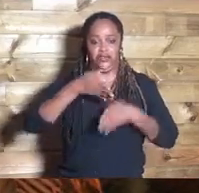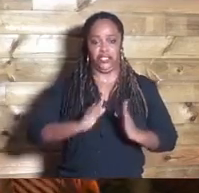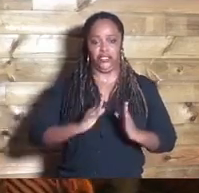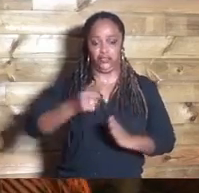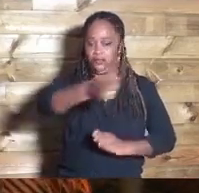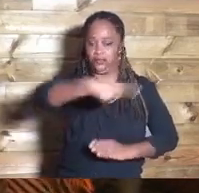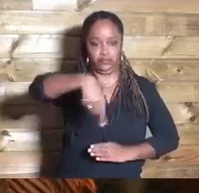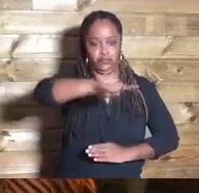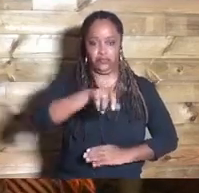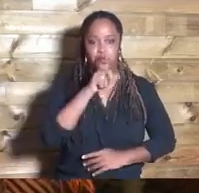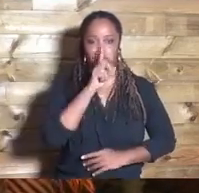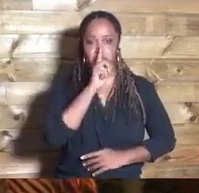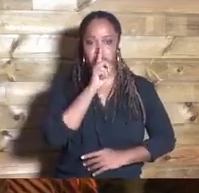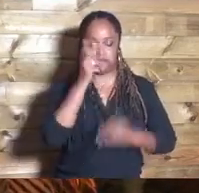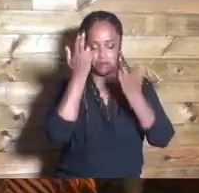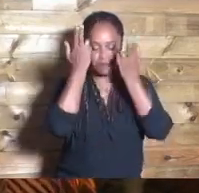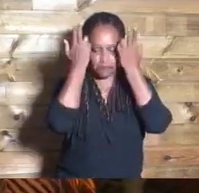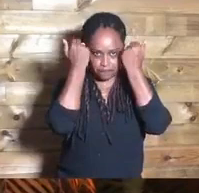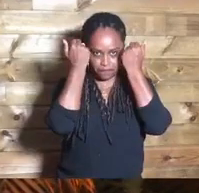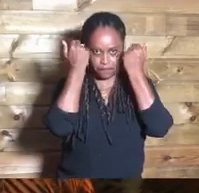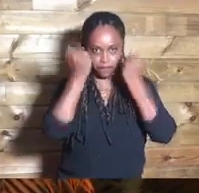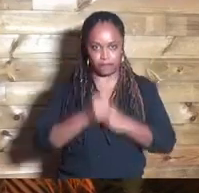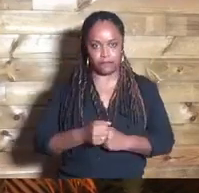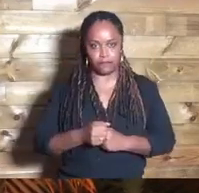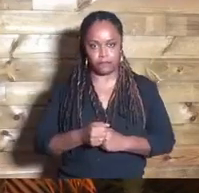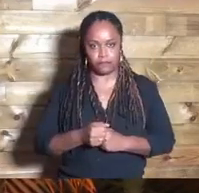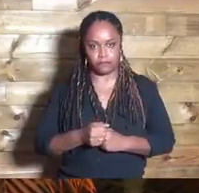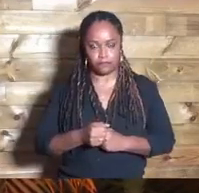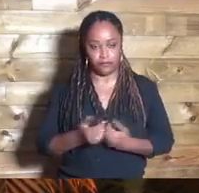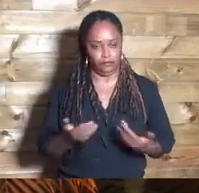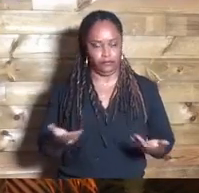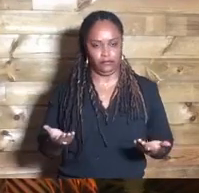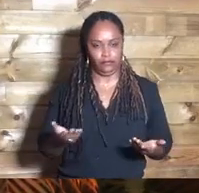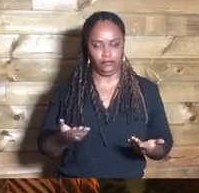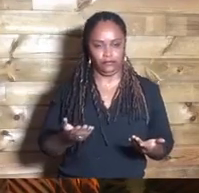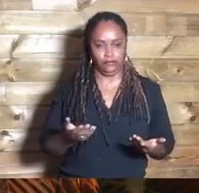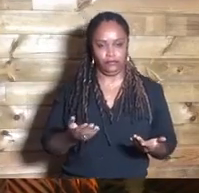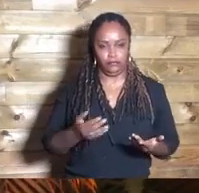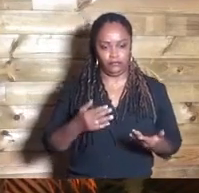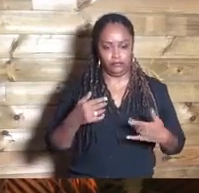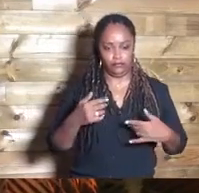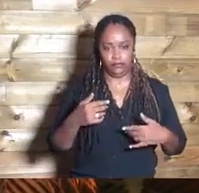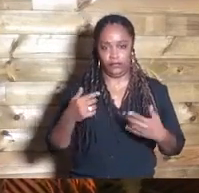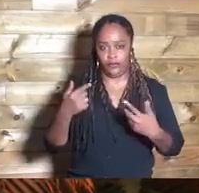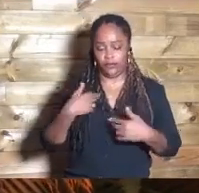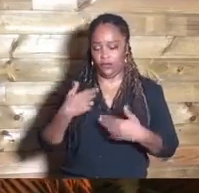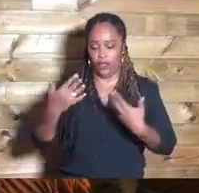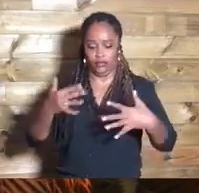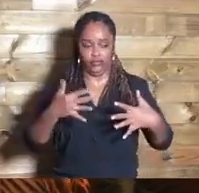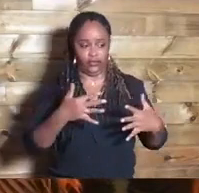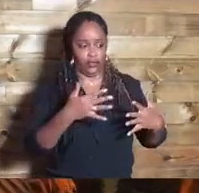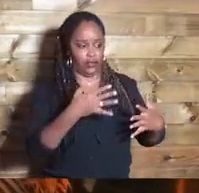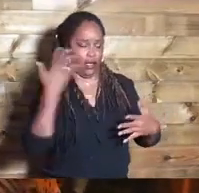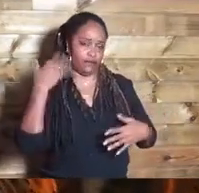dit, moi, Adam, rien, moi, Adam, entreprise en moi, Adam, festival en moi, Adam, tel bitin en moi, en Jacques a fait politique, donc ça suffisant.